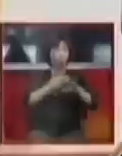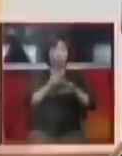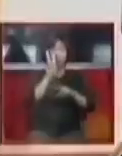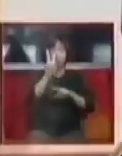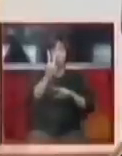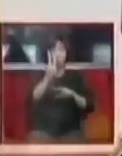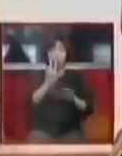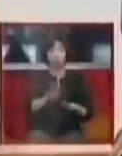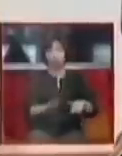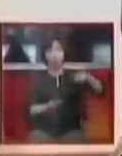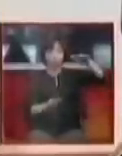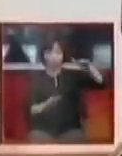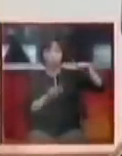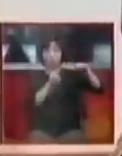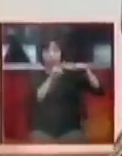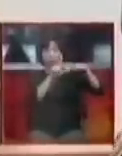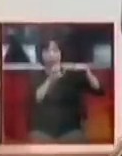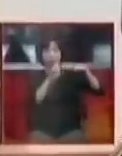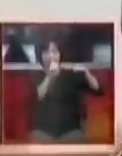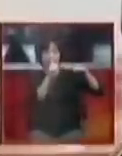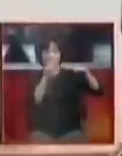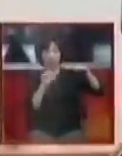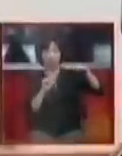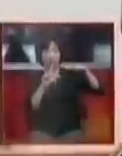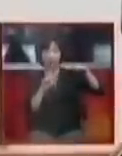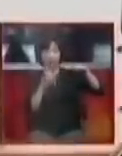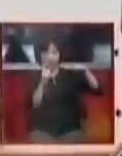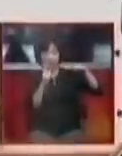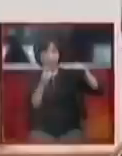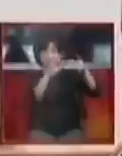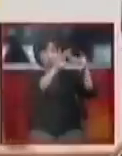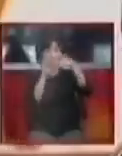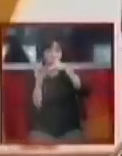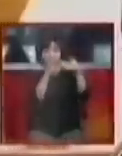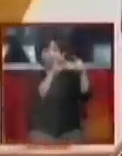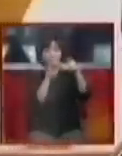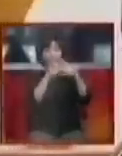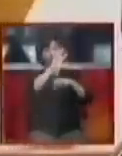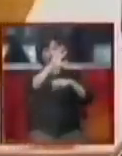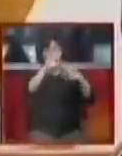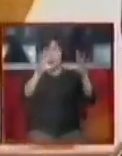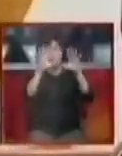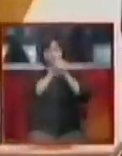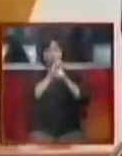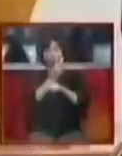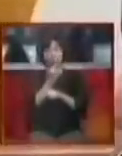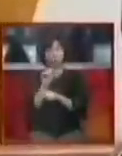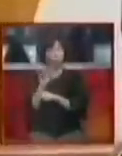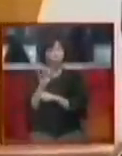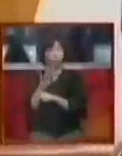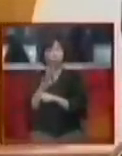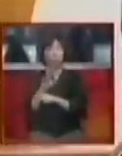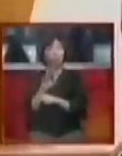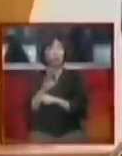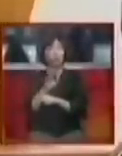elevated NLEX-SLEX connector. Matatapos po ang mga ito sa 2015.